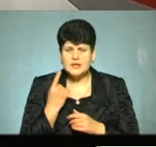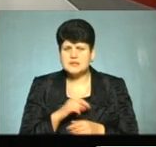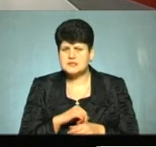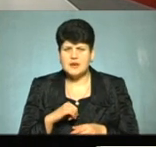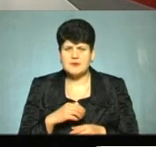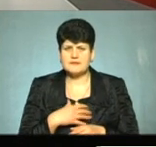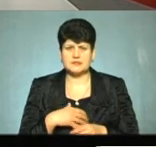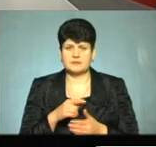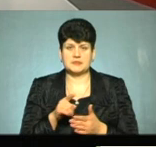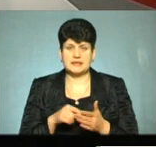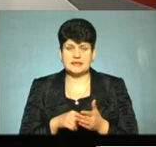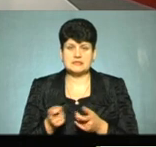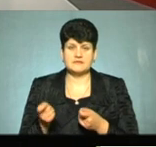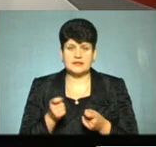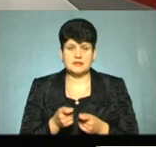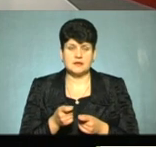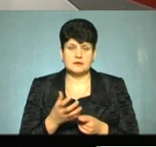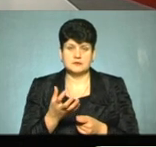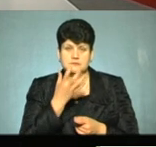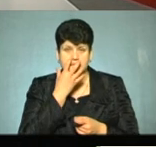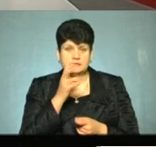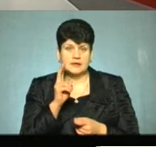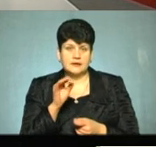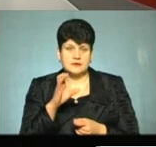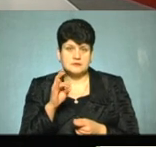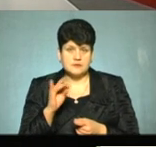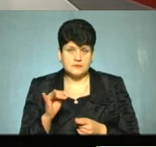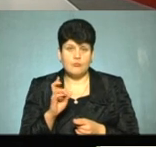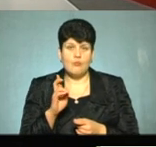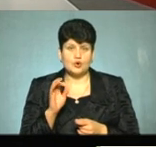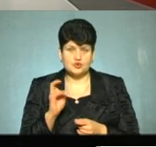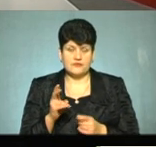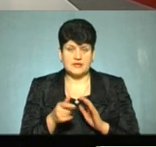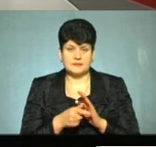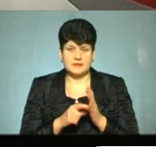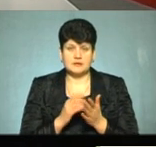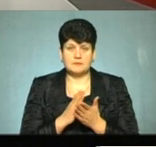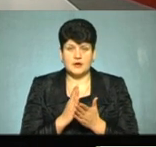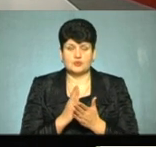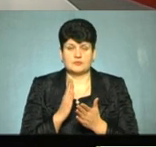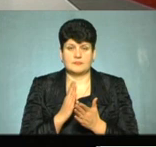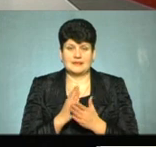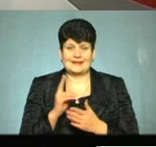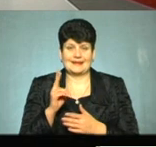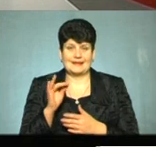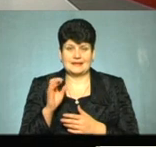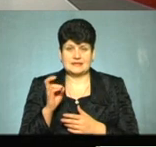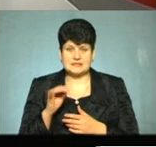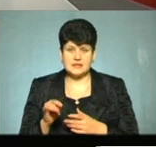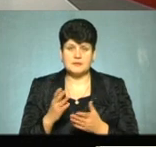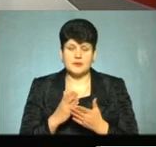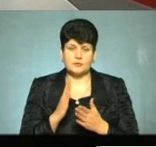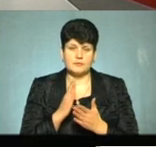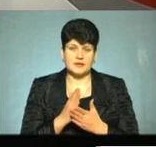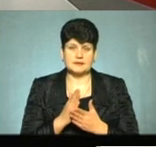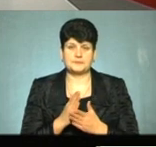з найважливіших питань – це є підведення кисню, бо боксовані палати мають мати підведений кисень, а